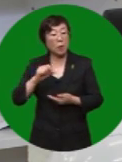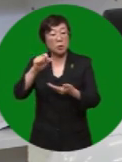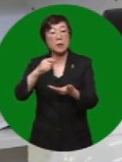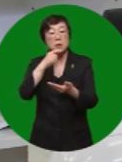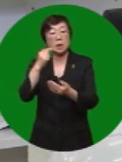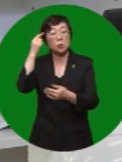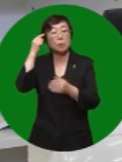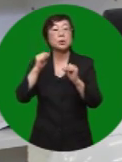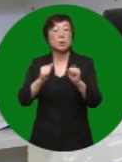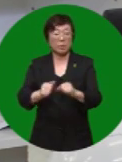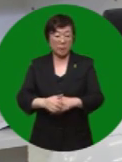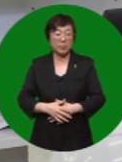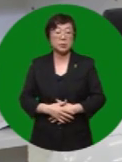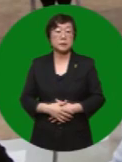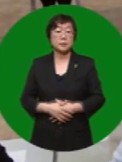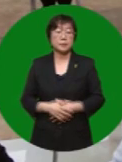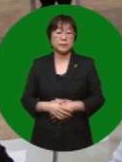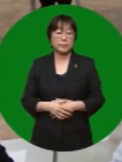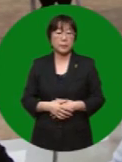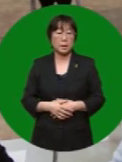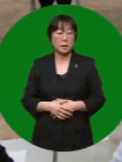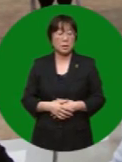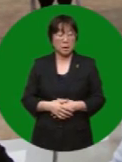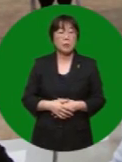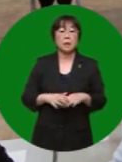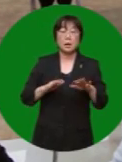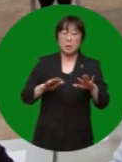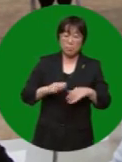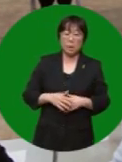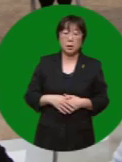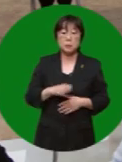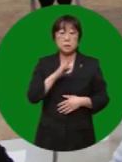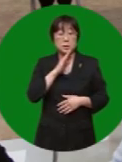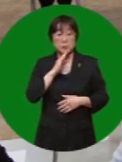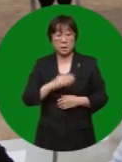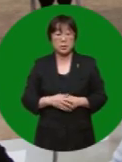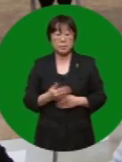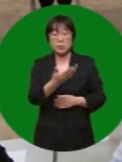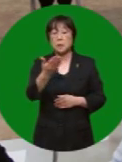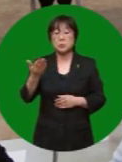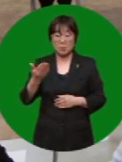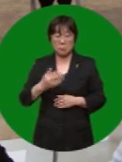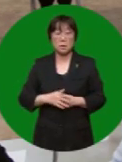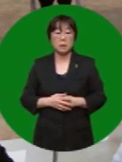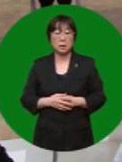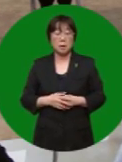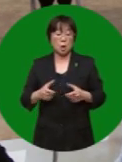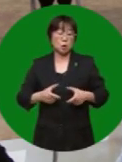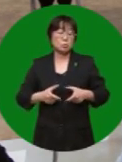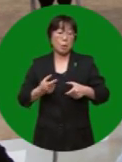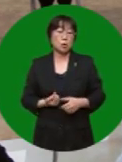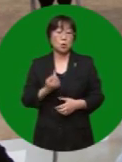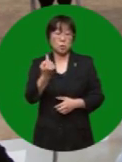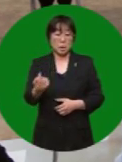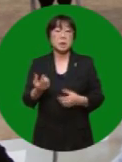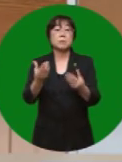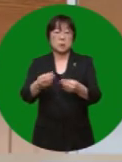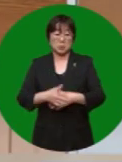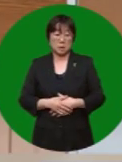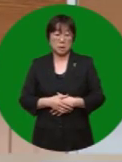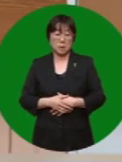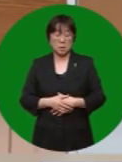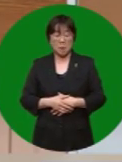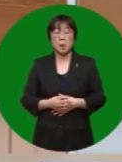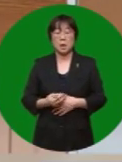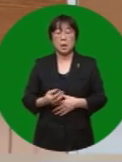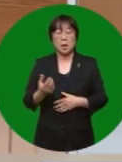なと思っております。 今実際に美濃さんは熊本に行っていただきましたし、耐震シ